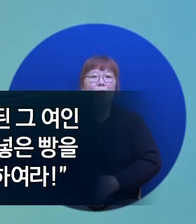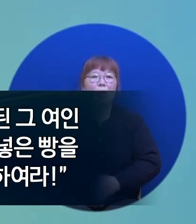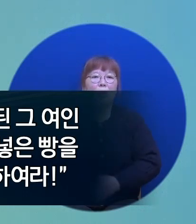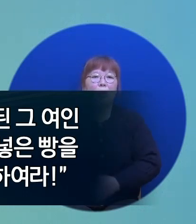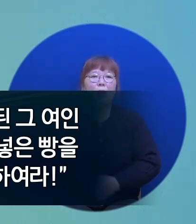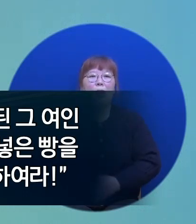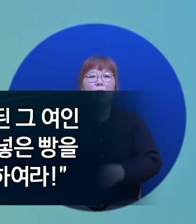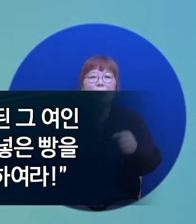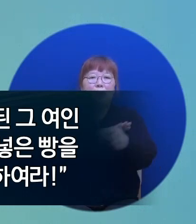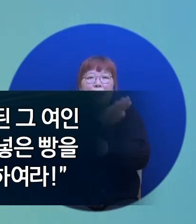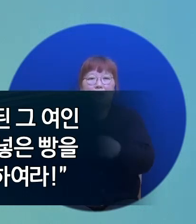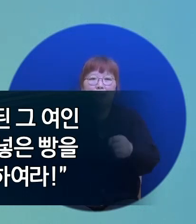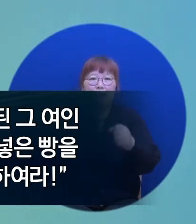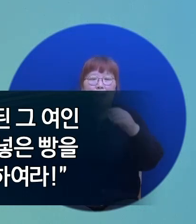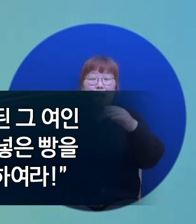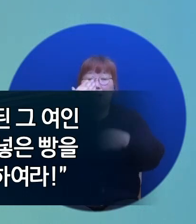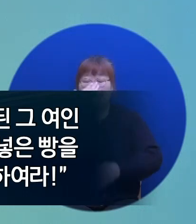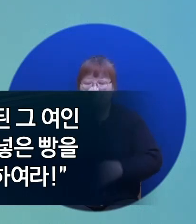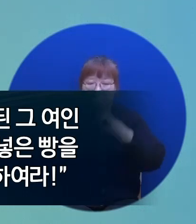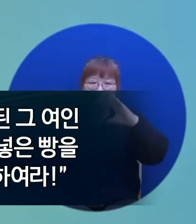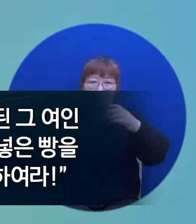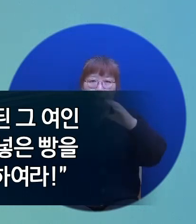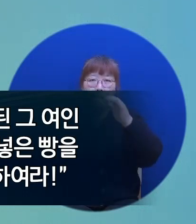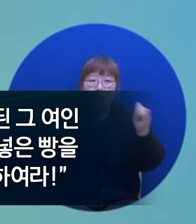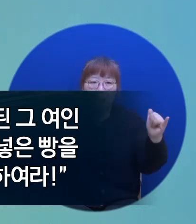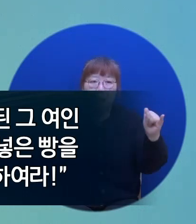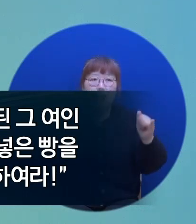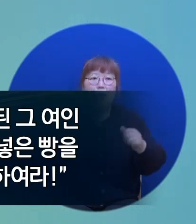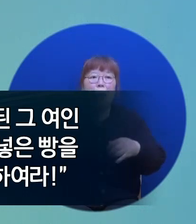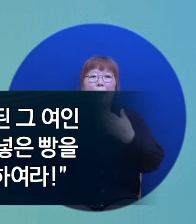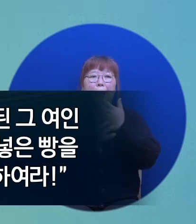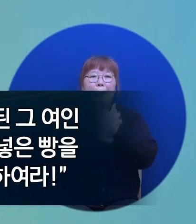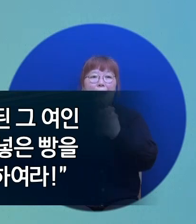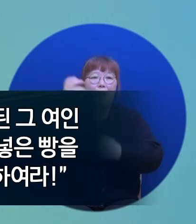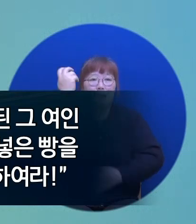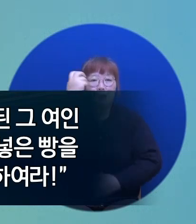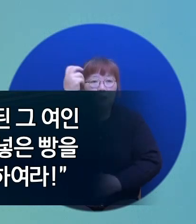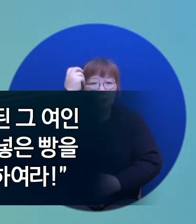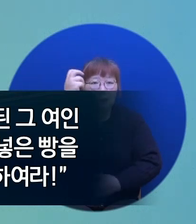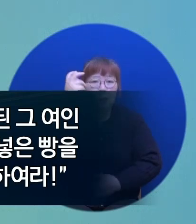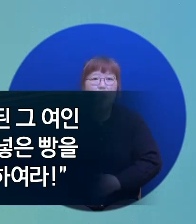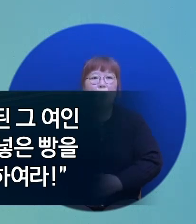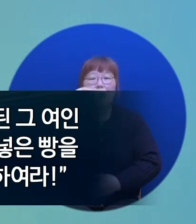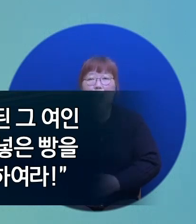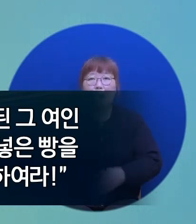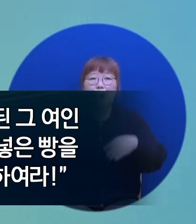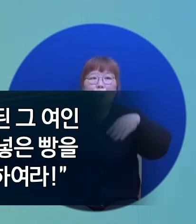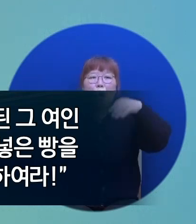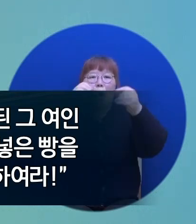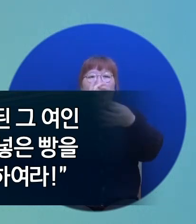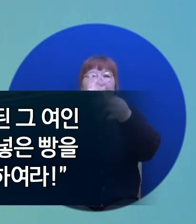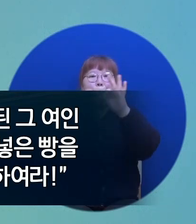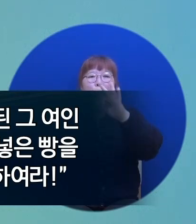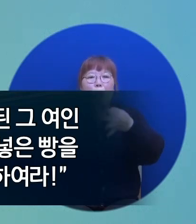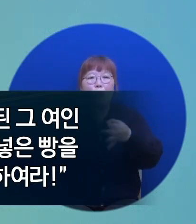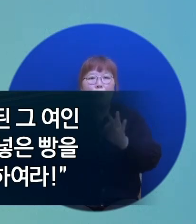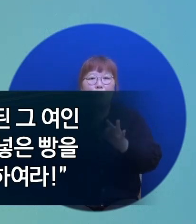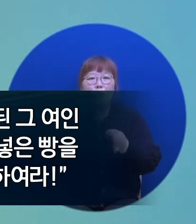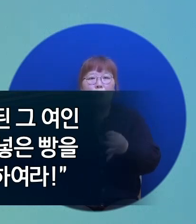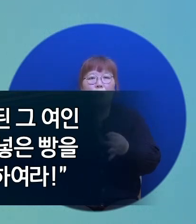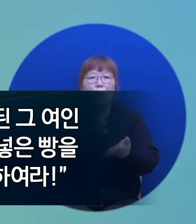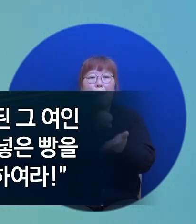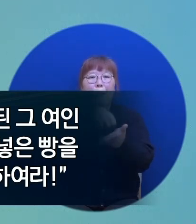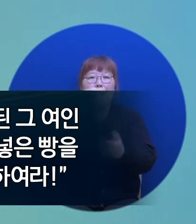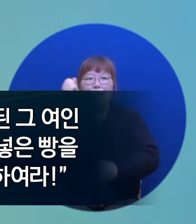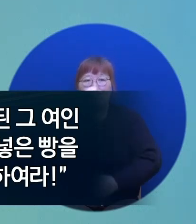이스라엘 자손이 다른 신들에게로 돌아가서 건포도를 넣은 빵을 좋아하더라도 나 주가 그들을 사랑한